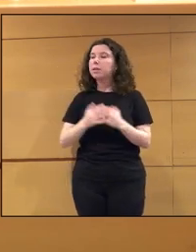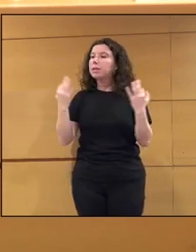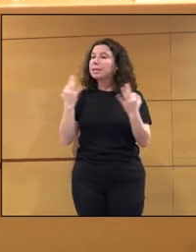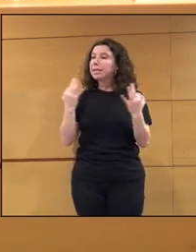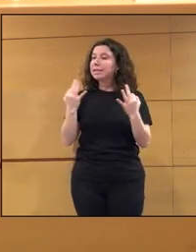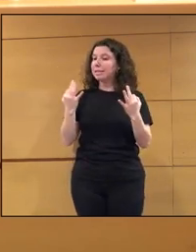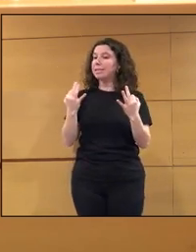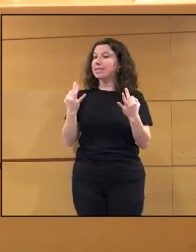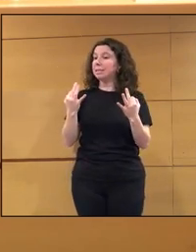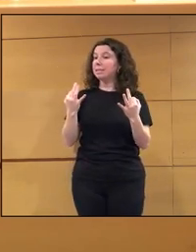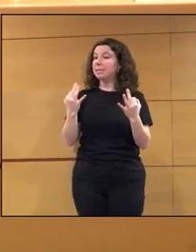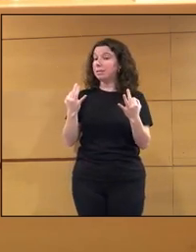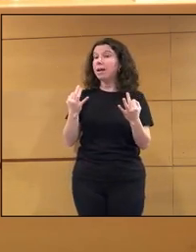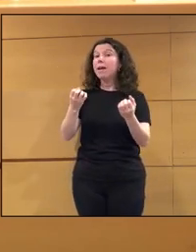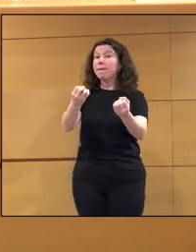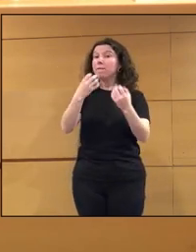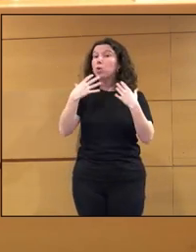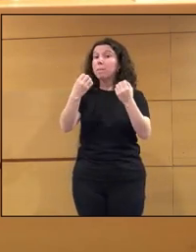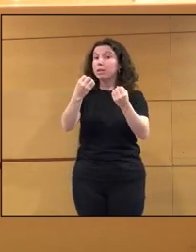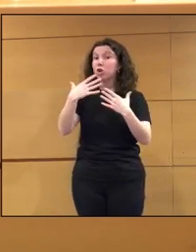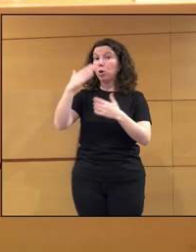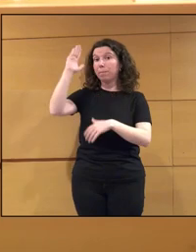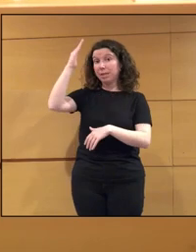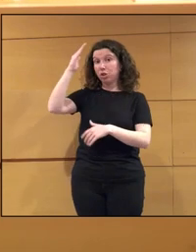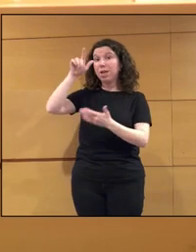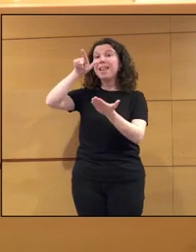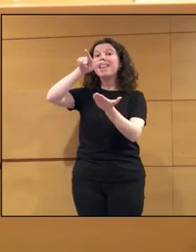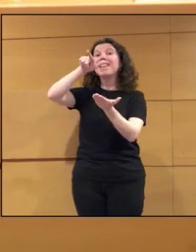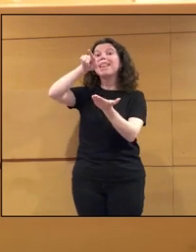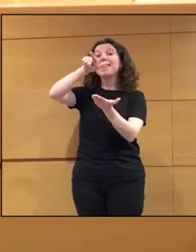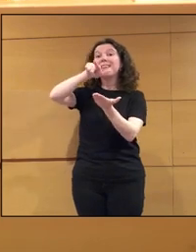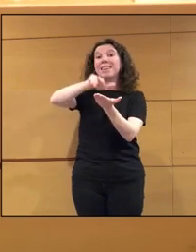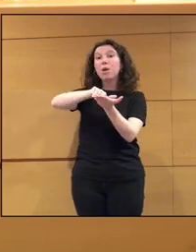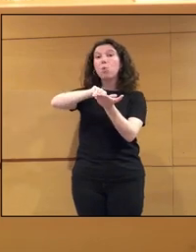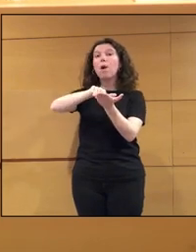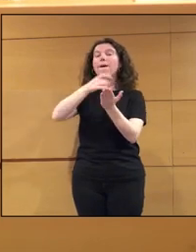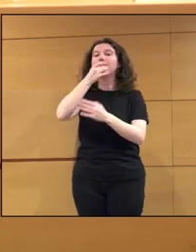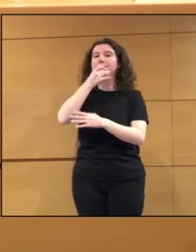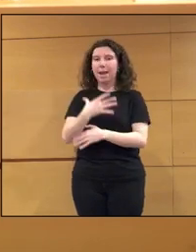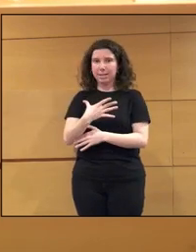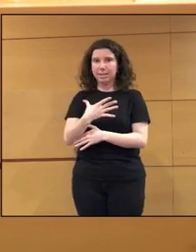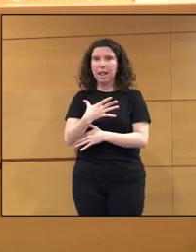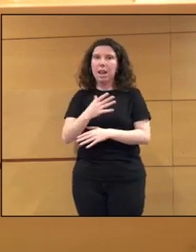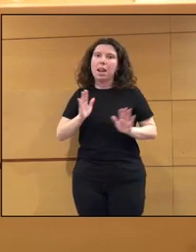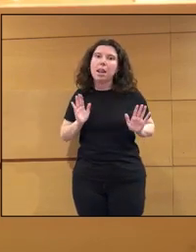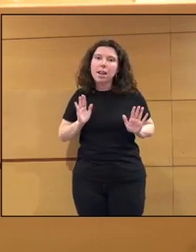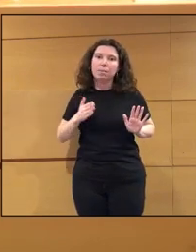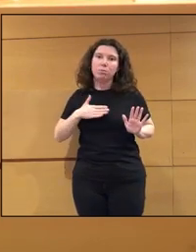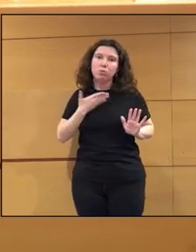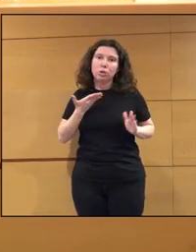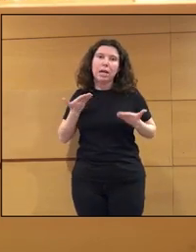informació meteorològica en llengua fàcil, no, Anna? Que potser... Este, no?